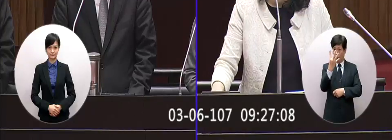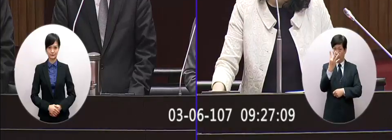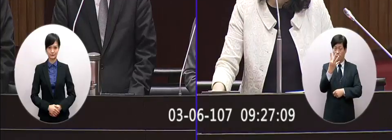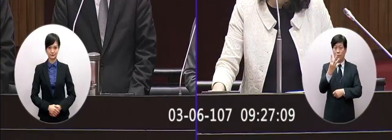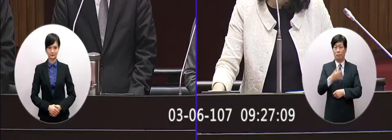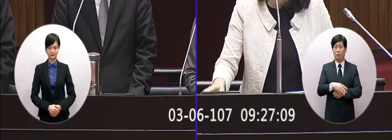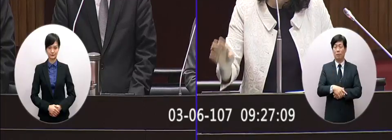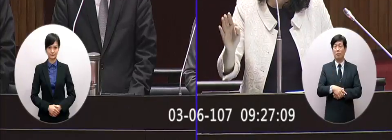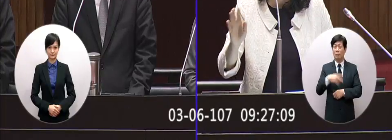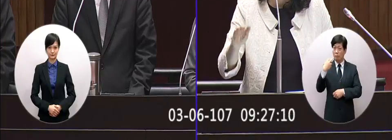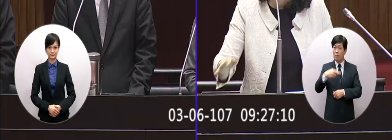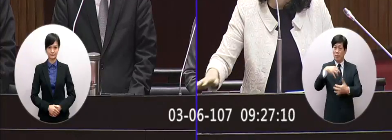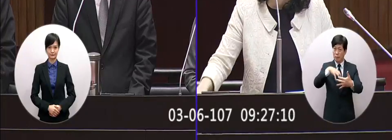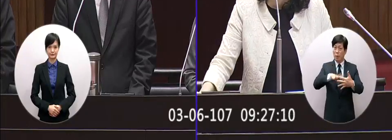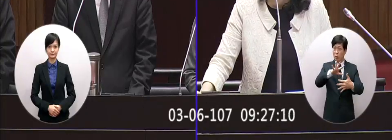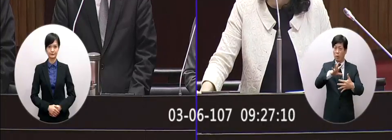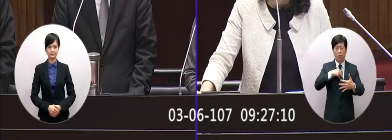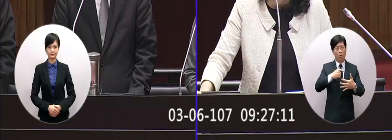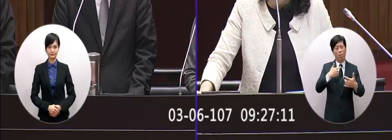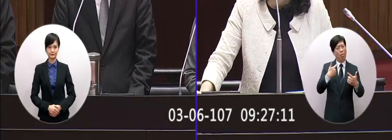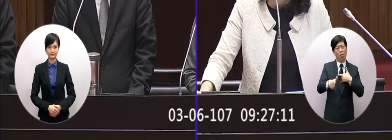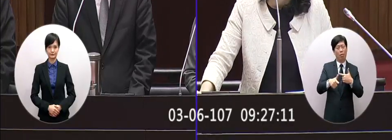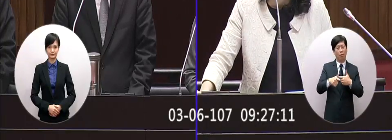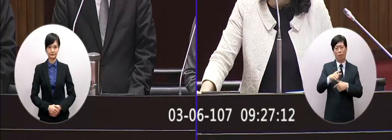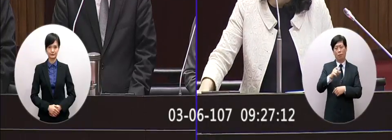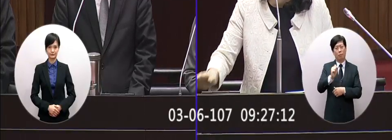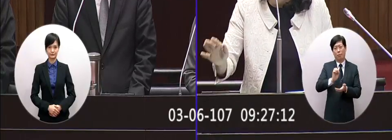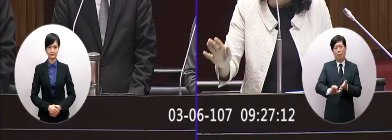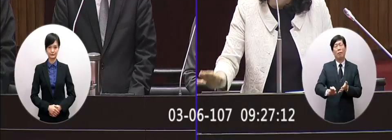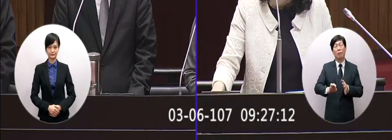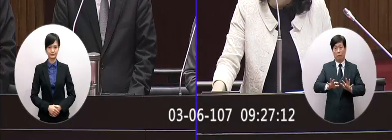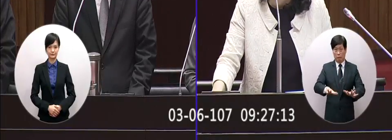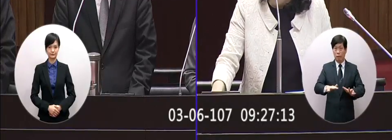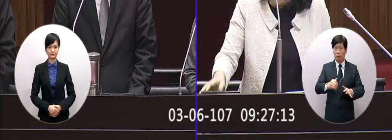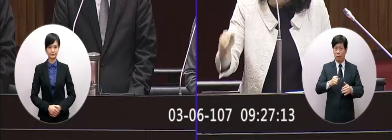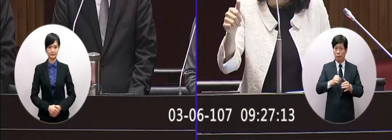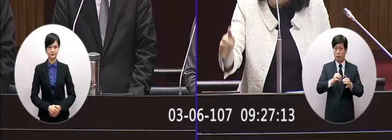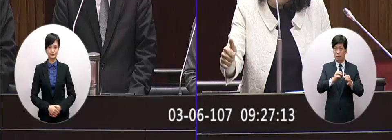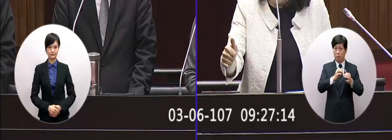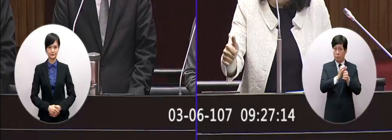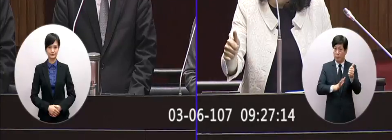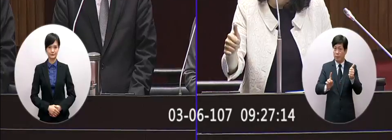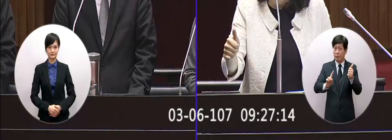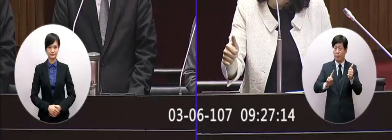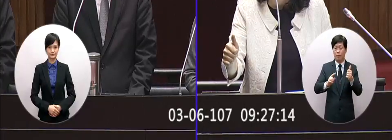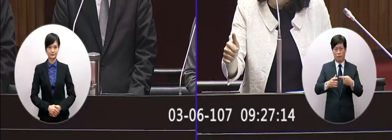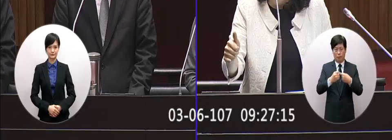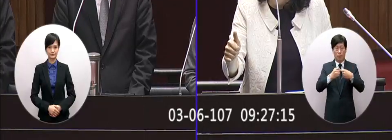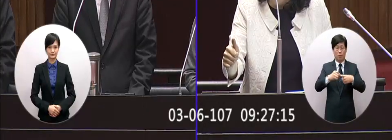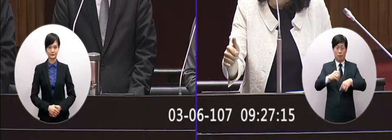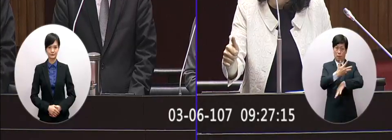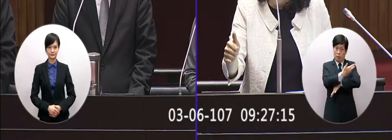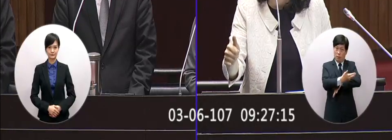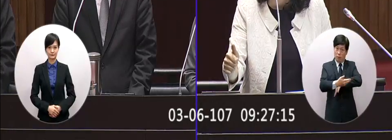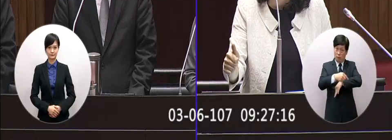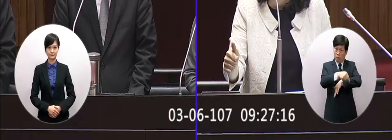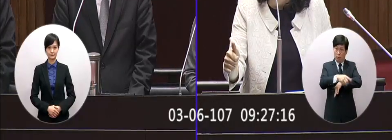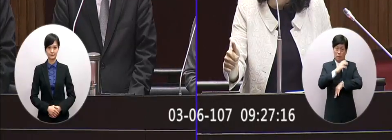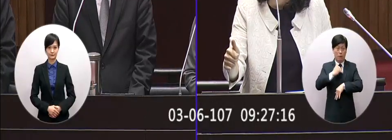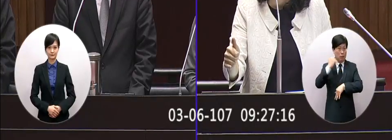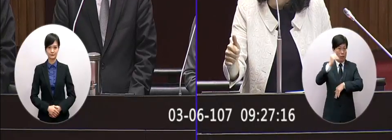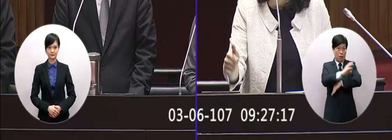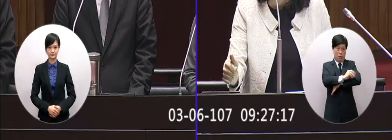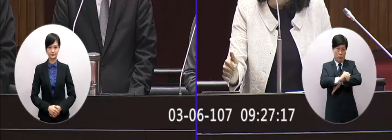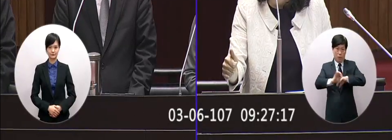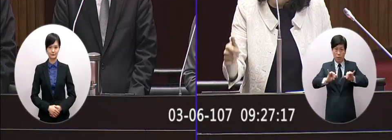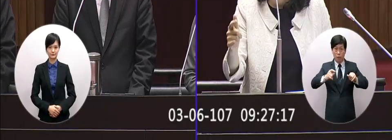四个方案，而现在有一些方案是不可用的，那现在会涉及到什么？第一个，河川这个高滩地